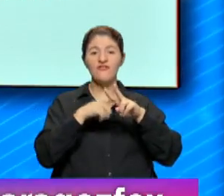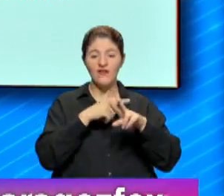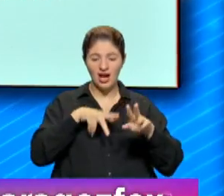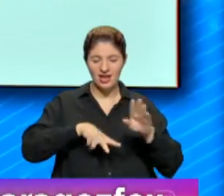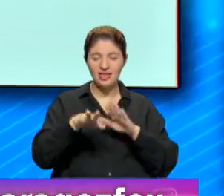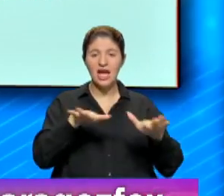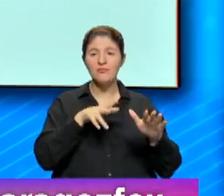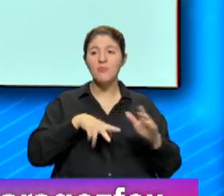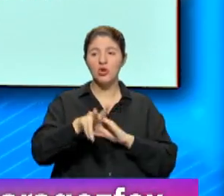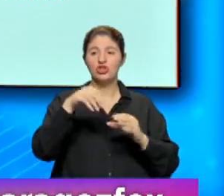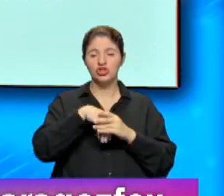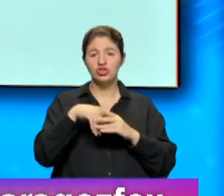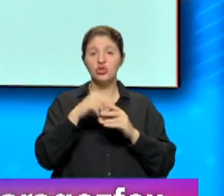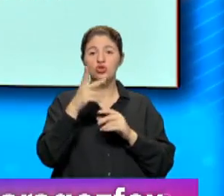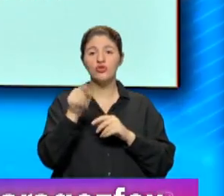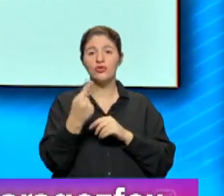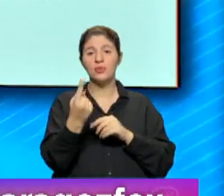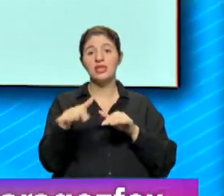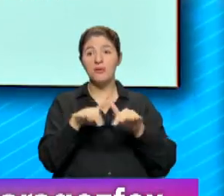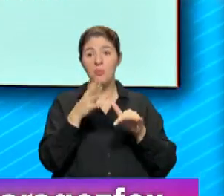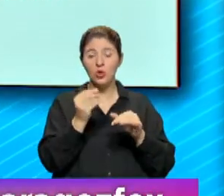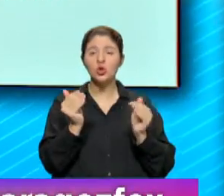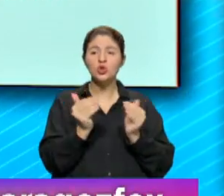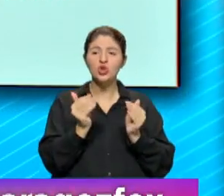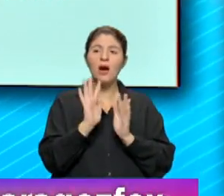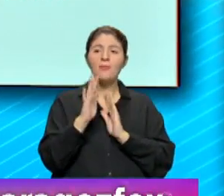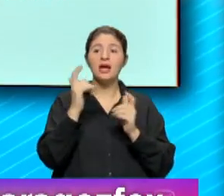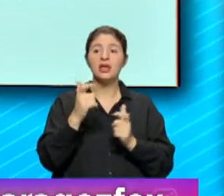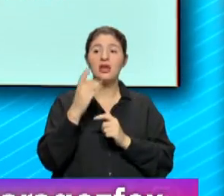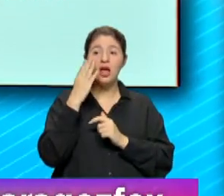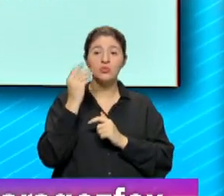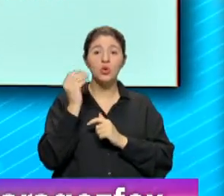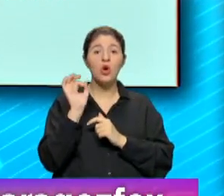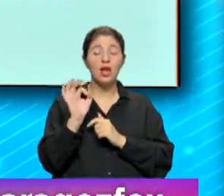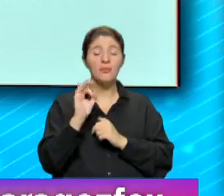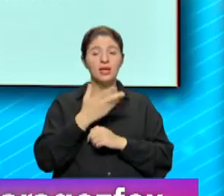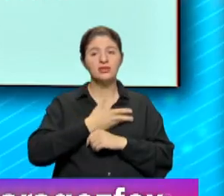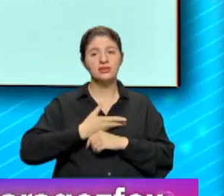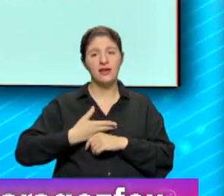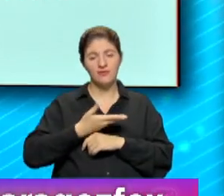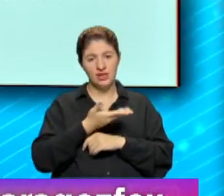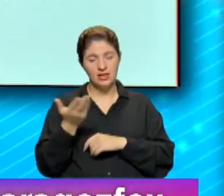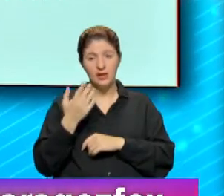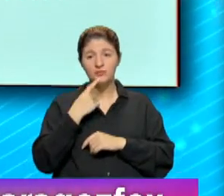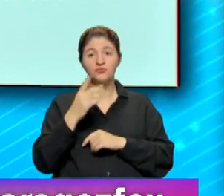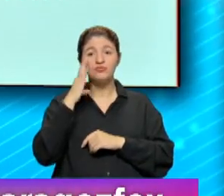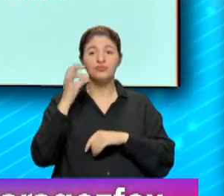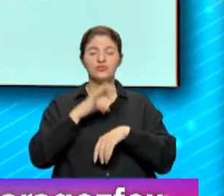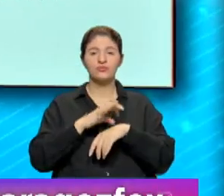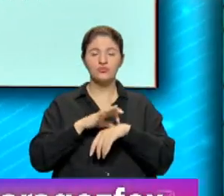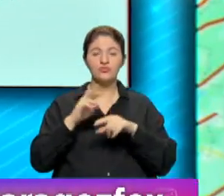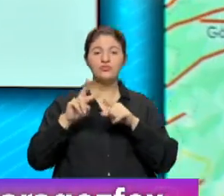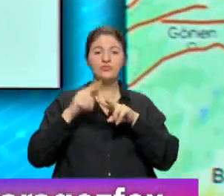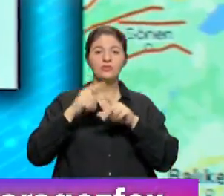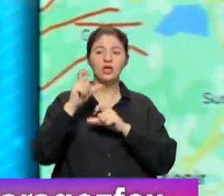3.1 büyüklüğünde bir deprem oldu küçük ama yeri bakımından önemli sevgiyle Profesör Doktor Naci görür'ün